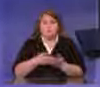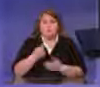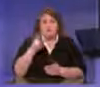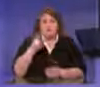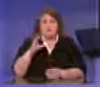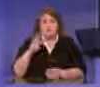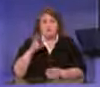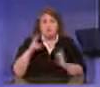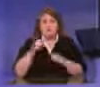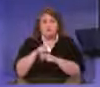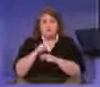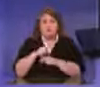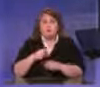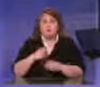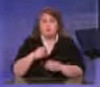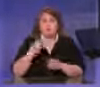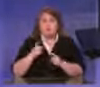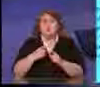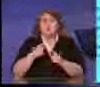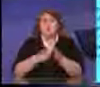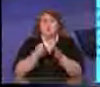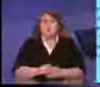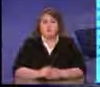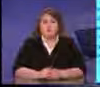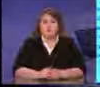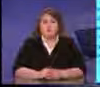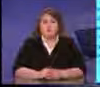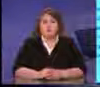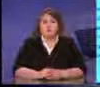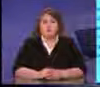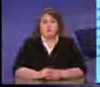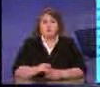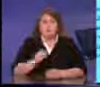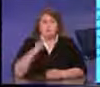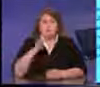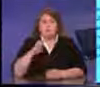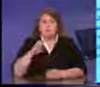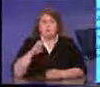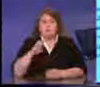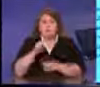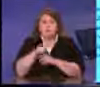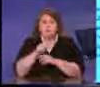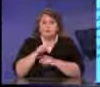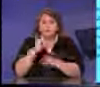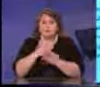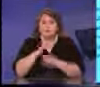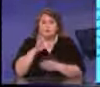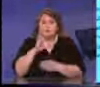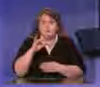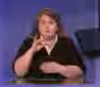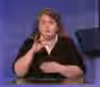одного из заданий, которое называется «Исследование склонов долины». Вы знаете, что формат заданий ПИЗа имеет вот такой